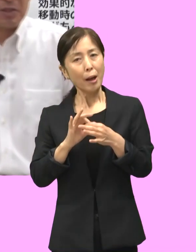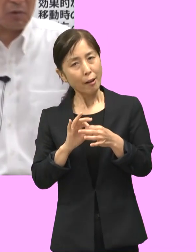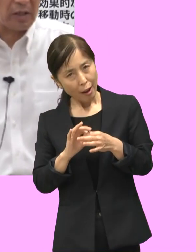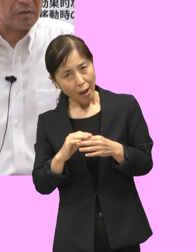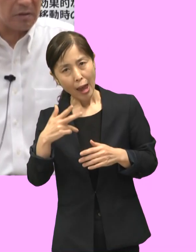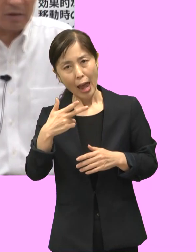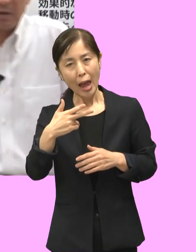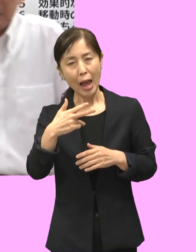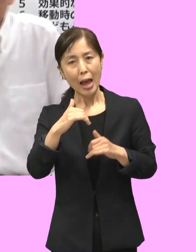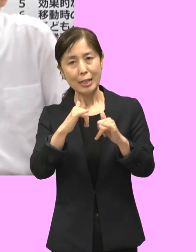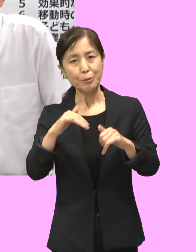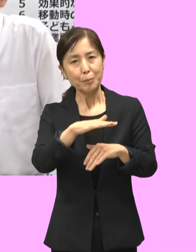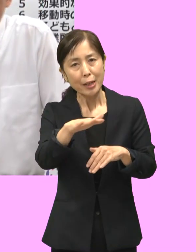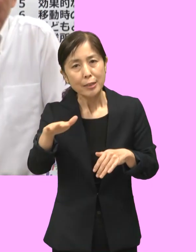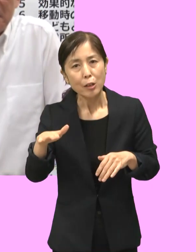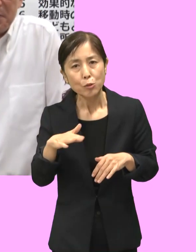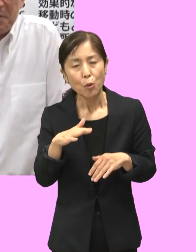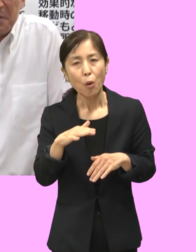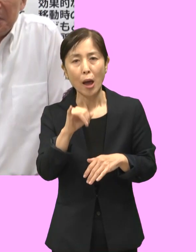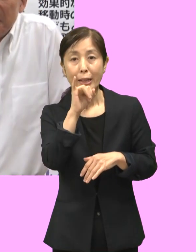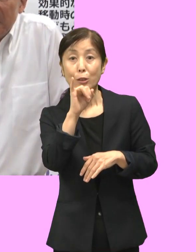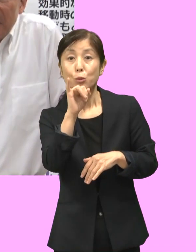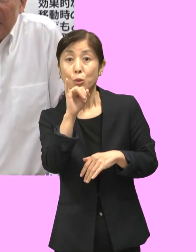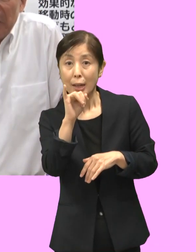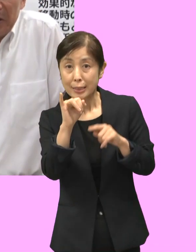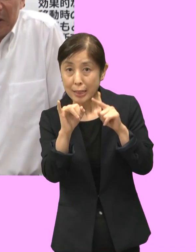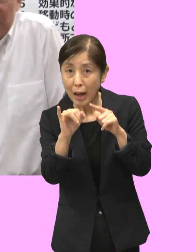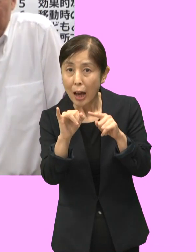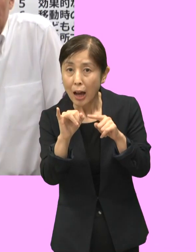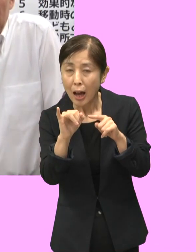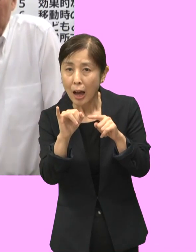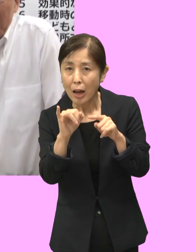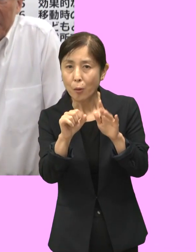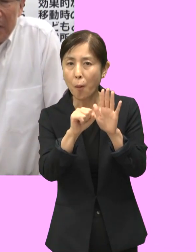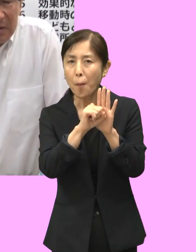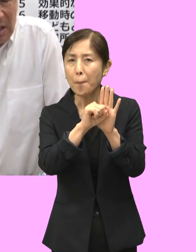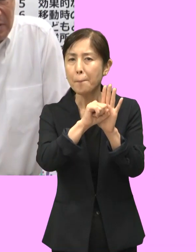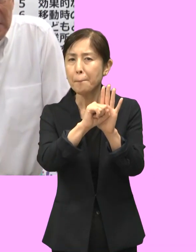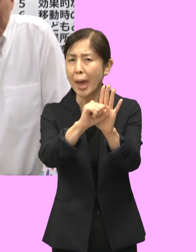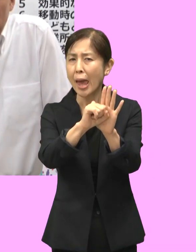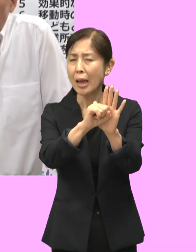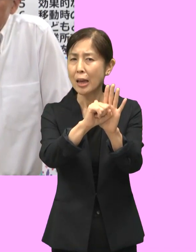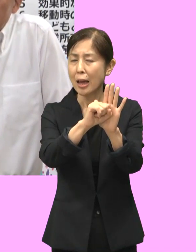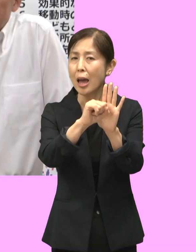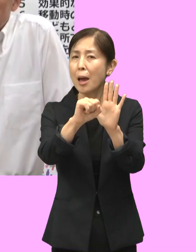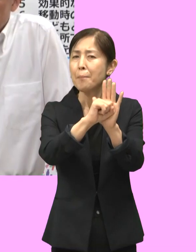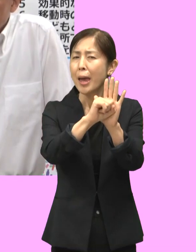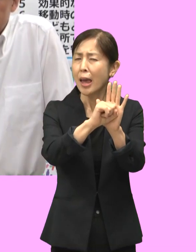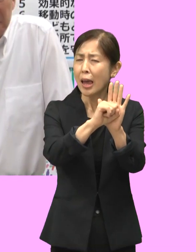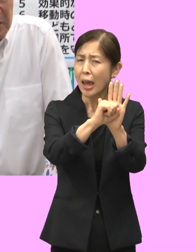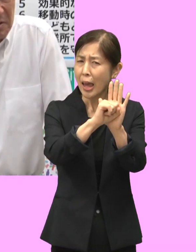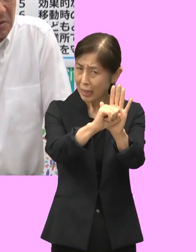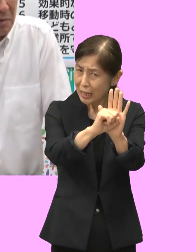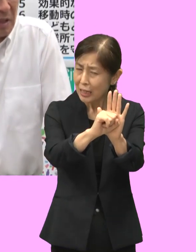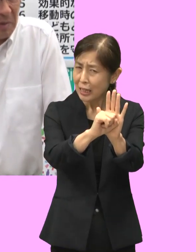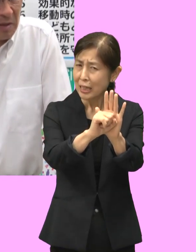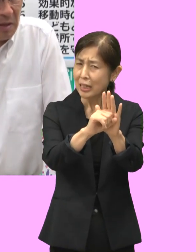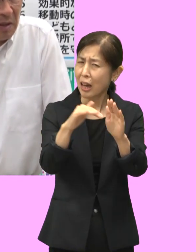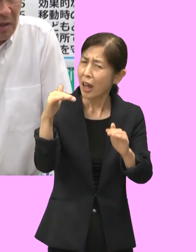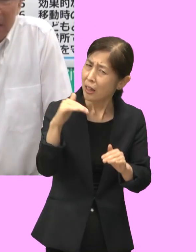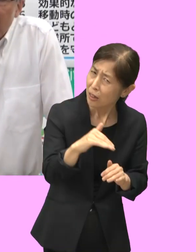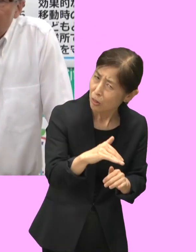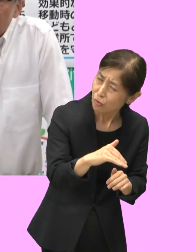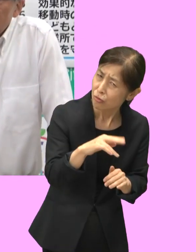市民におけるインフルエンザに対する免疫が、まあ、格段に、まあ、落ちてきているというふうに推測され